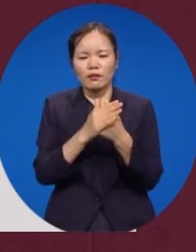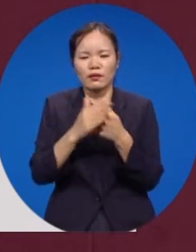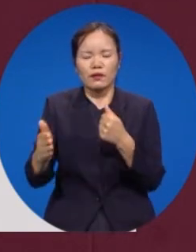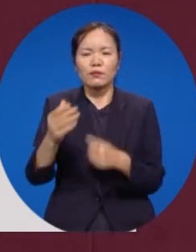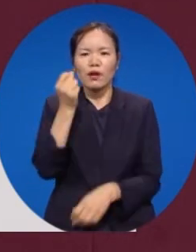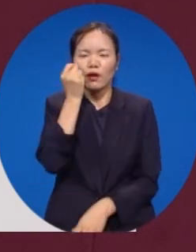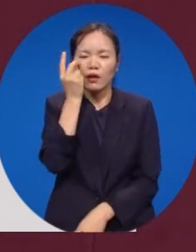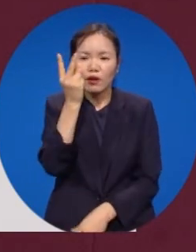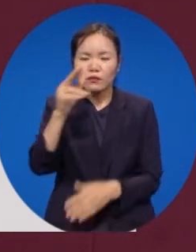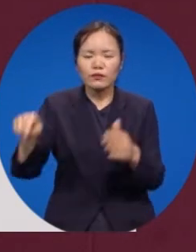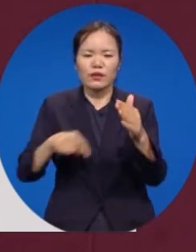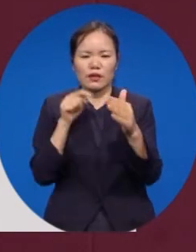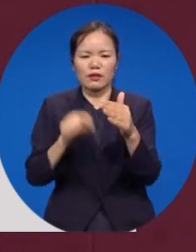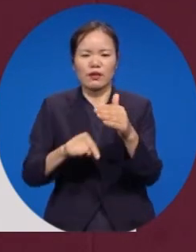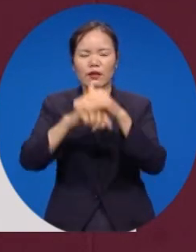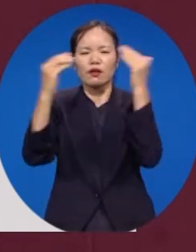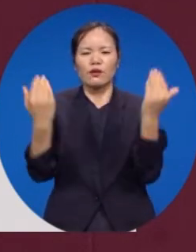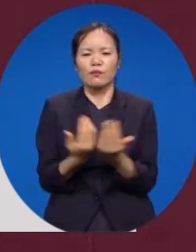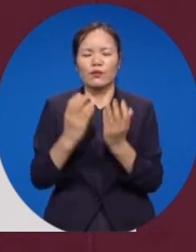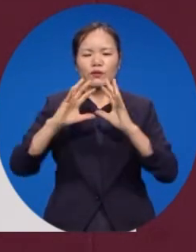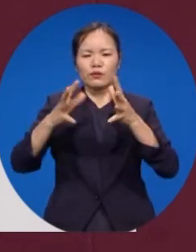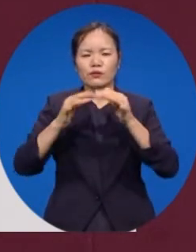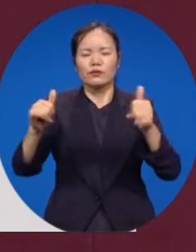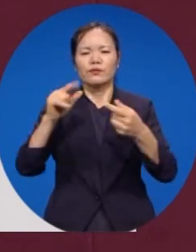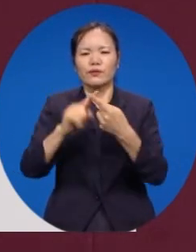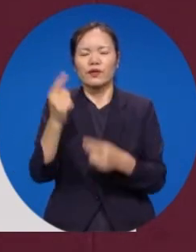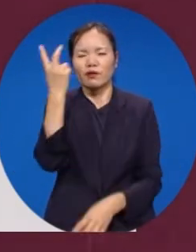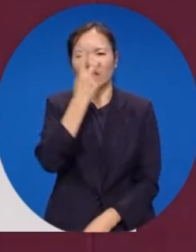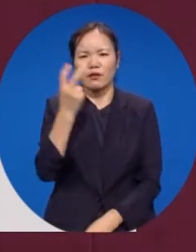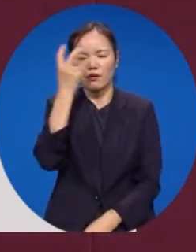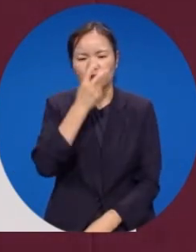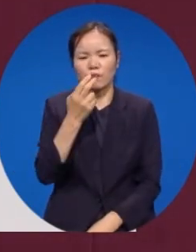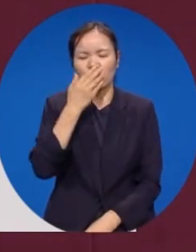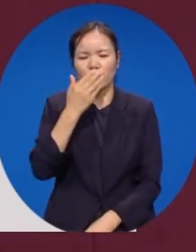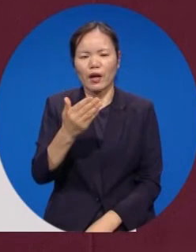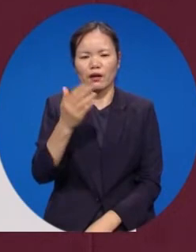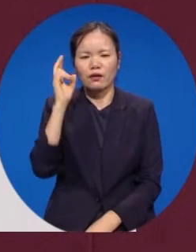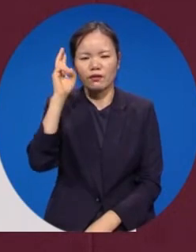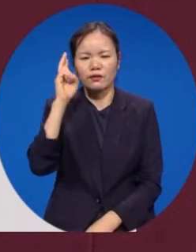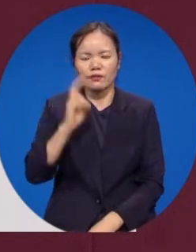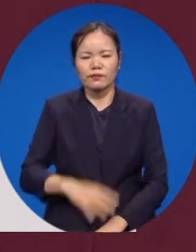한두 달 안에 전 국민에 대한 검사가 가능할 것입니다.